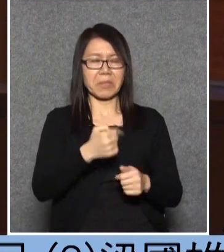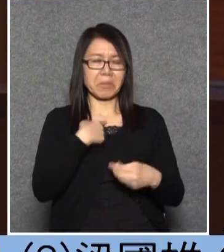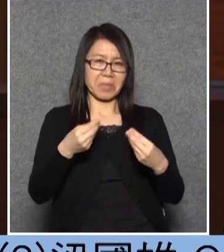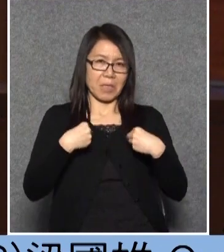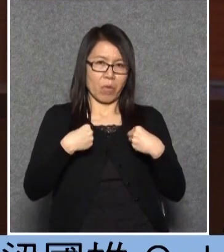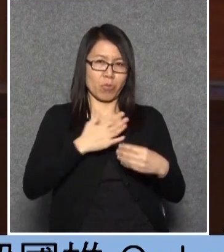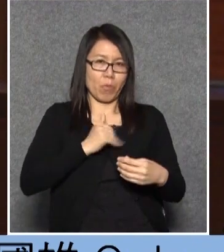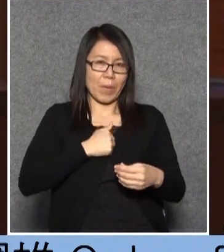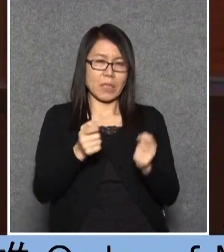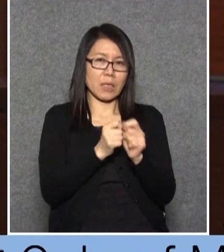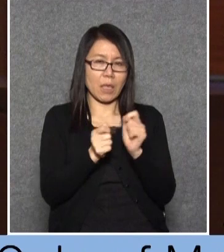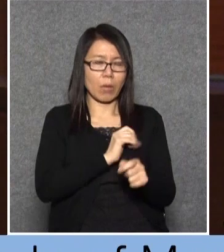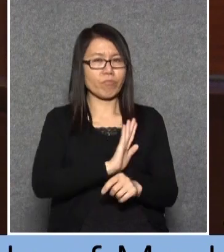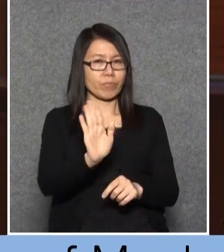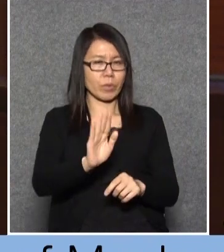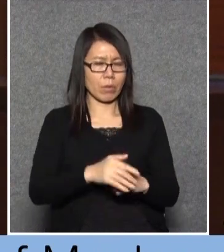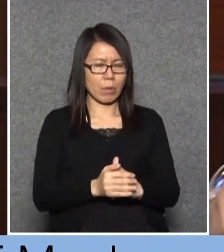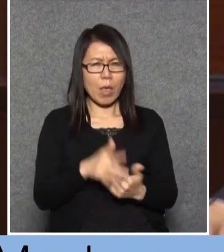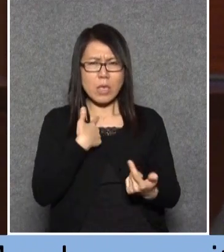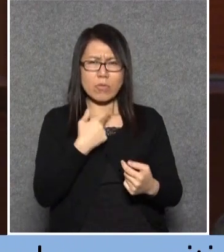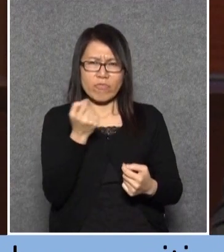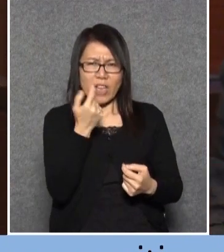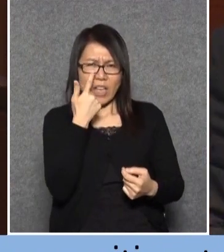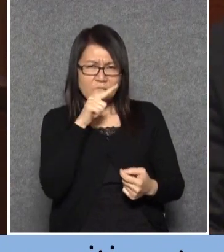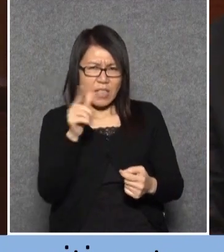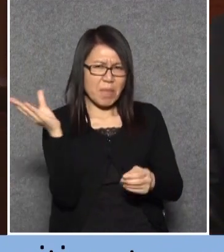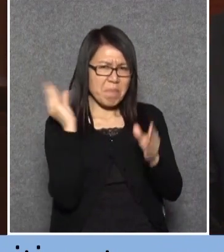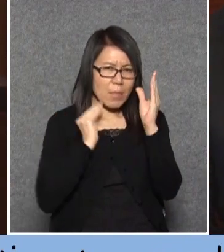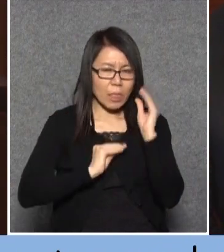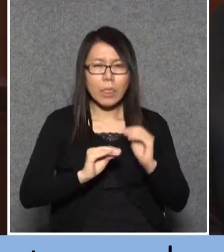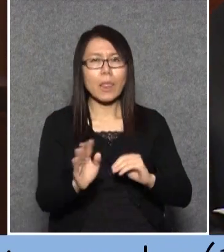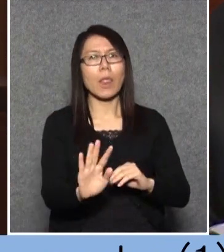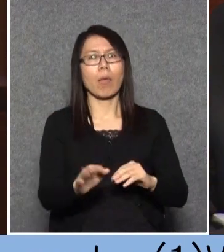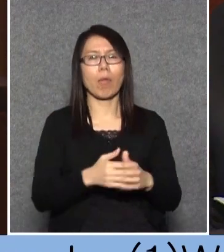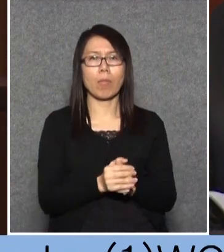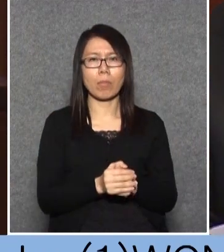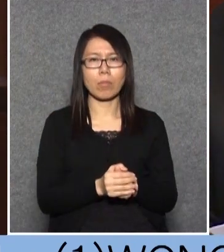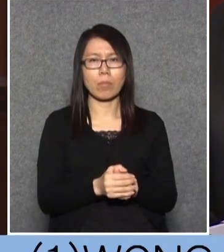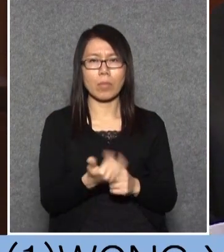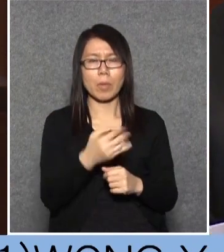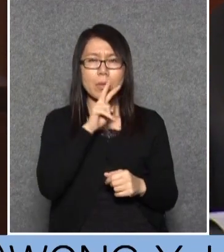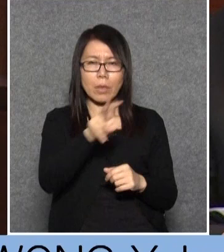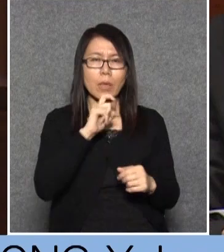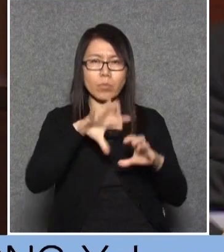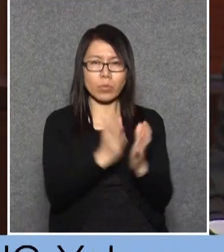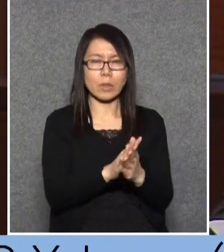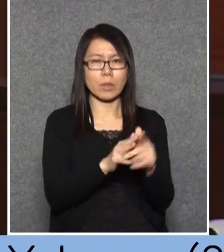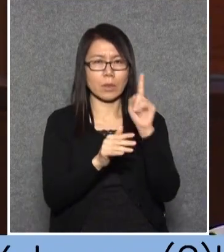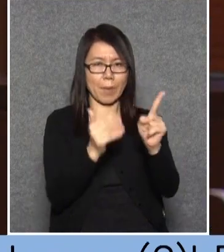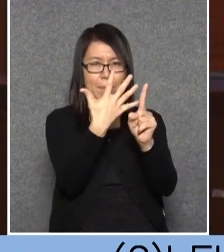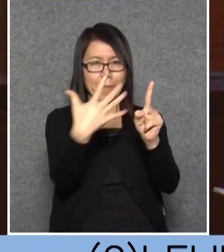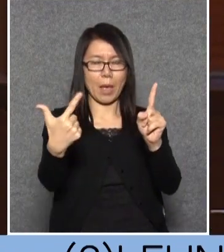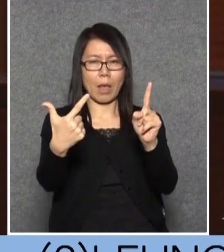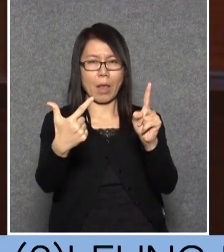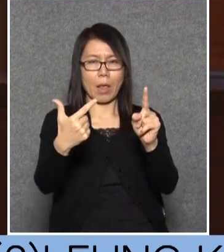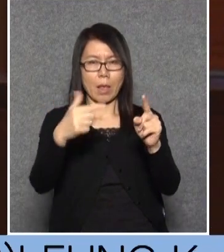准备资料，我又唔需要用即时新闻，系咪？我会继续就总目第158运